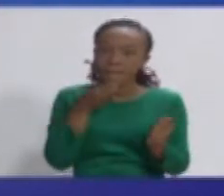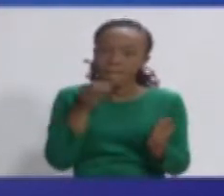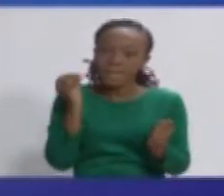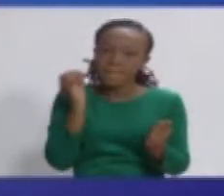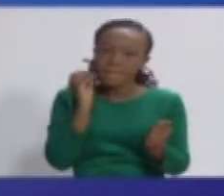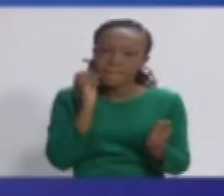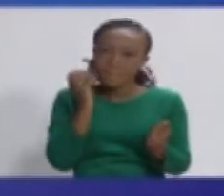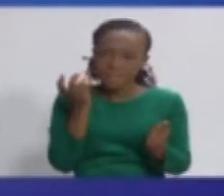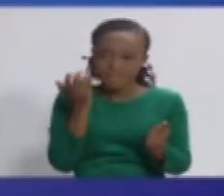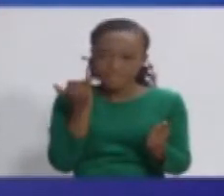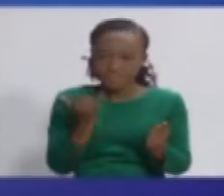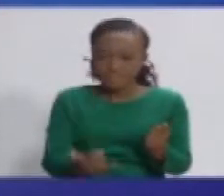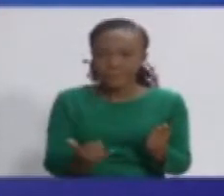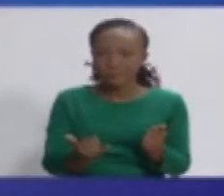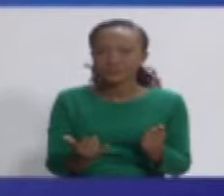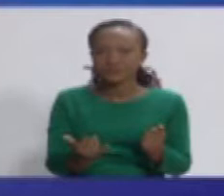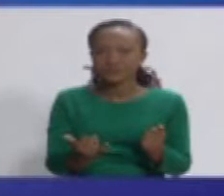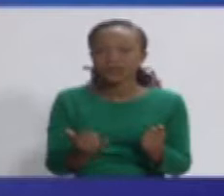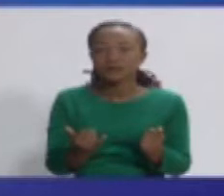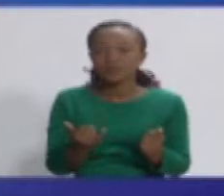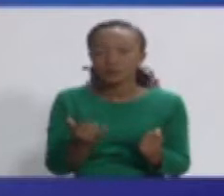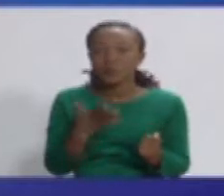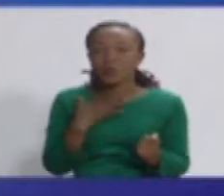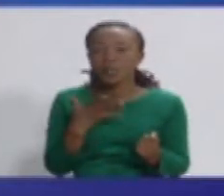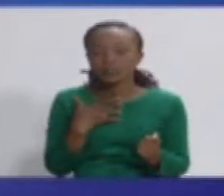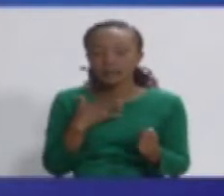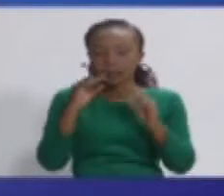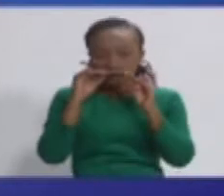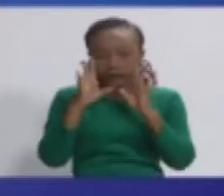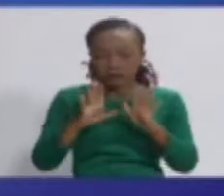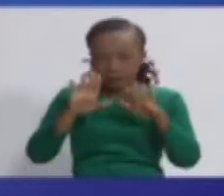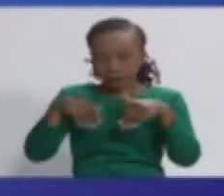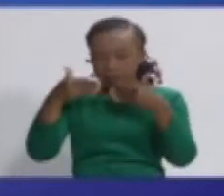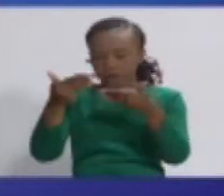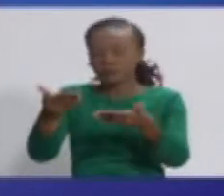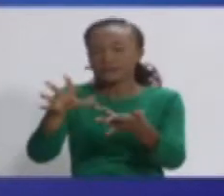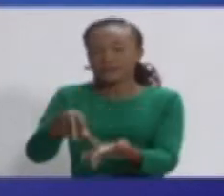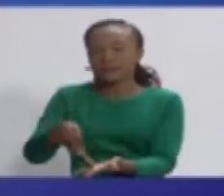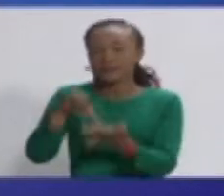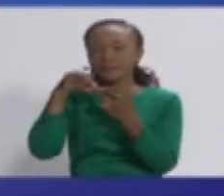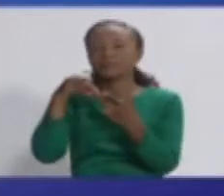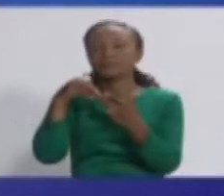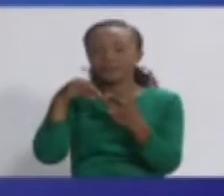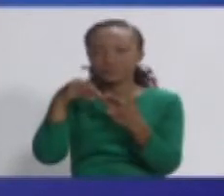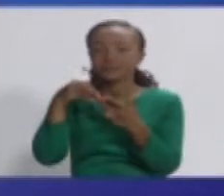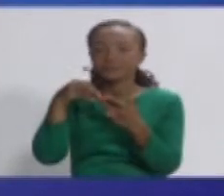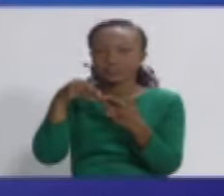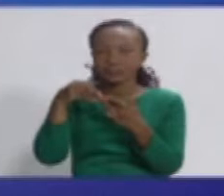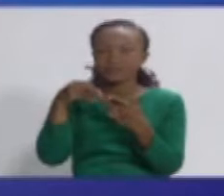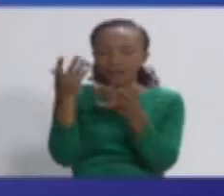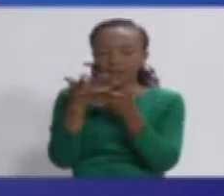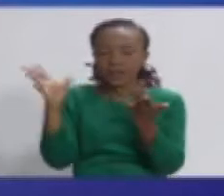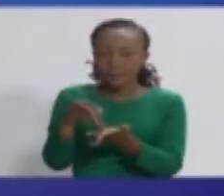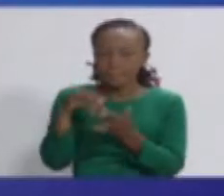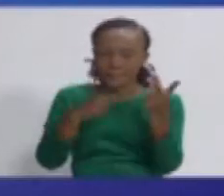basi baadhi ya walimu kuitaka Wizara ya Elimu kuwapa vifaa maalum vya kudhibiti dhidi ya virusi vya corona